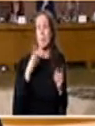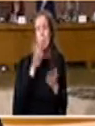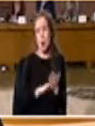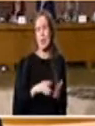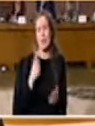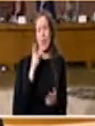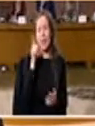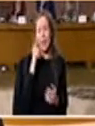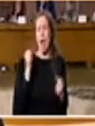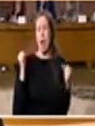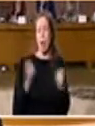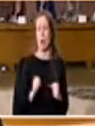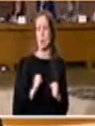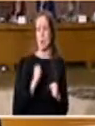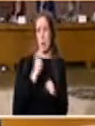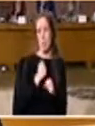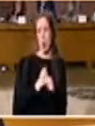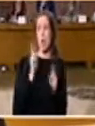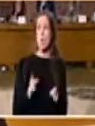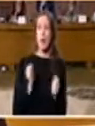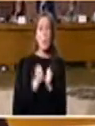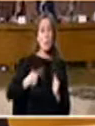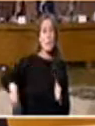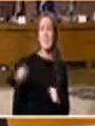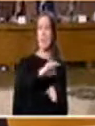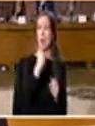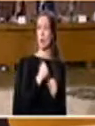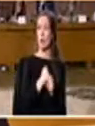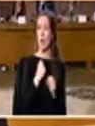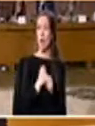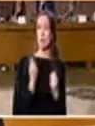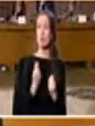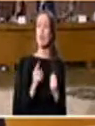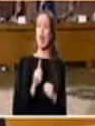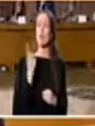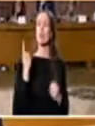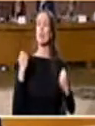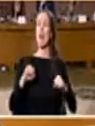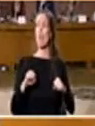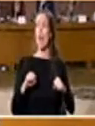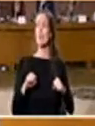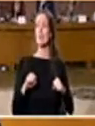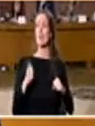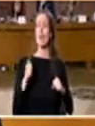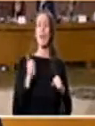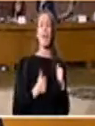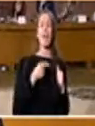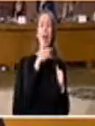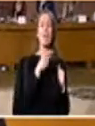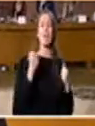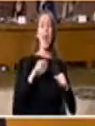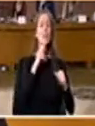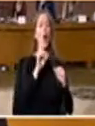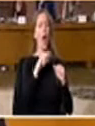posao i naravno da ga moramo raditi svi zajedno, jer izvršna vlast, niti samo zakonodavna vlast,